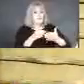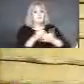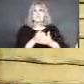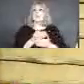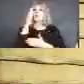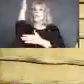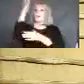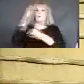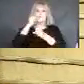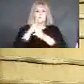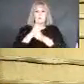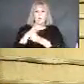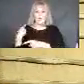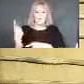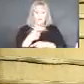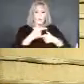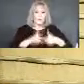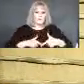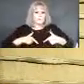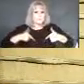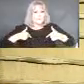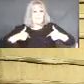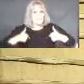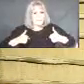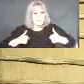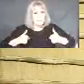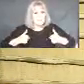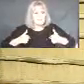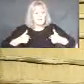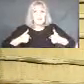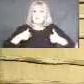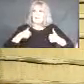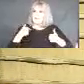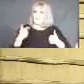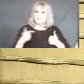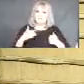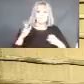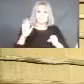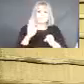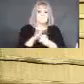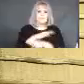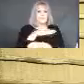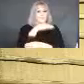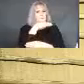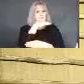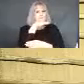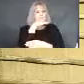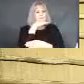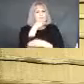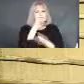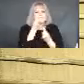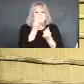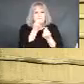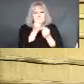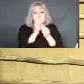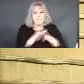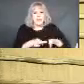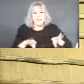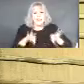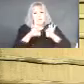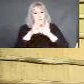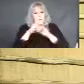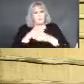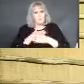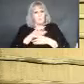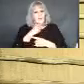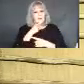Wat 'n great liedjie. Die Here maak ons lewens, ons wat eintlik niemande is, maak ons lewens betekenisvol, want ons lewens gaan